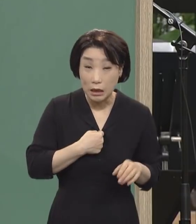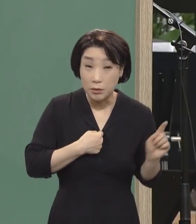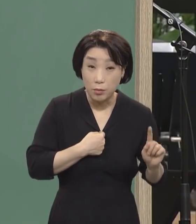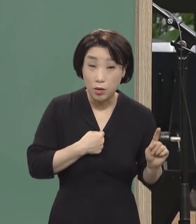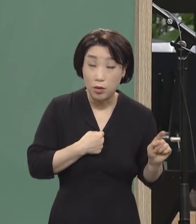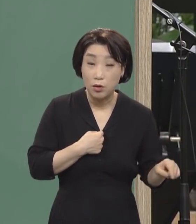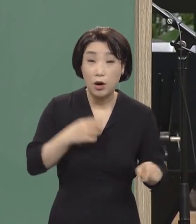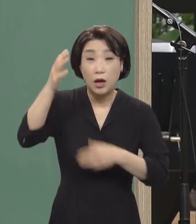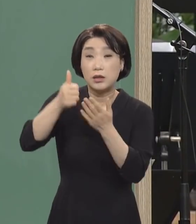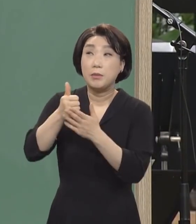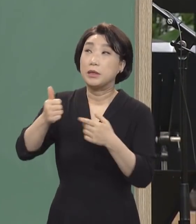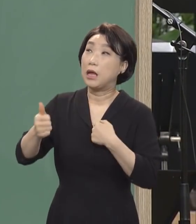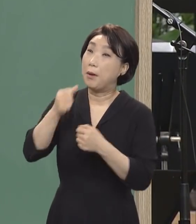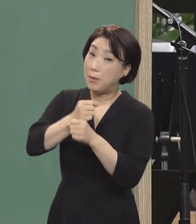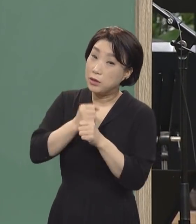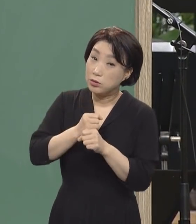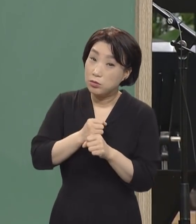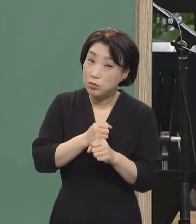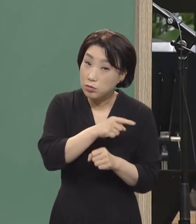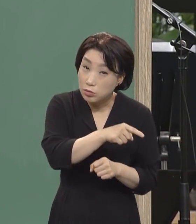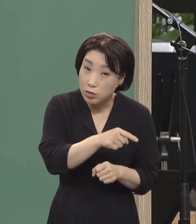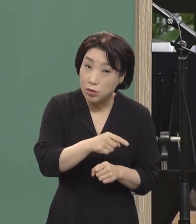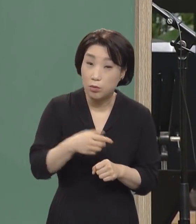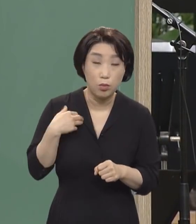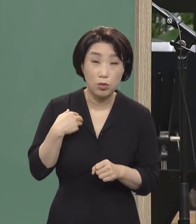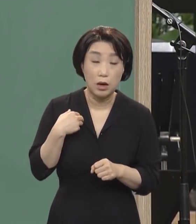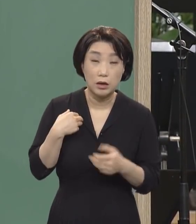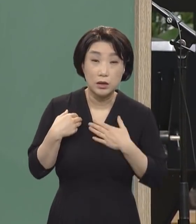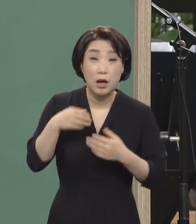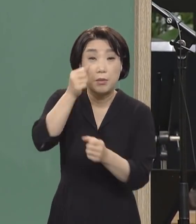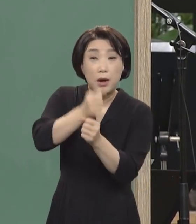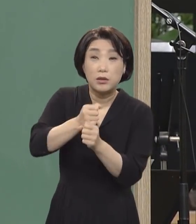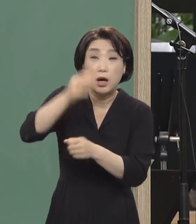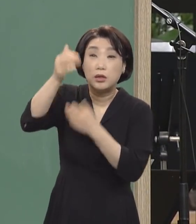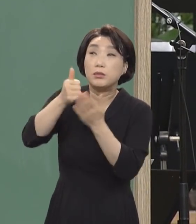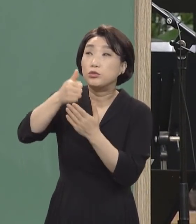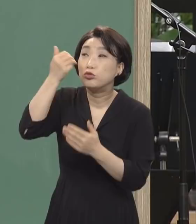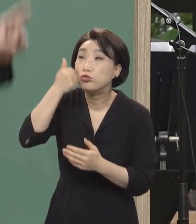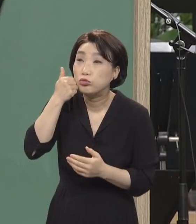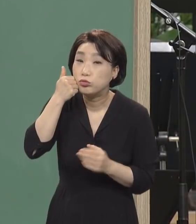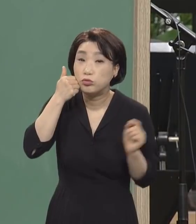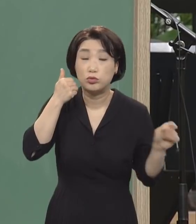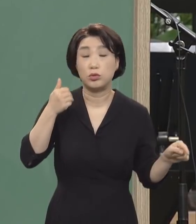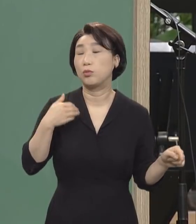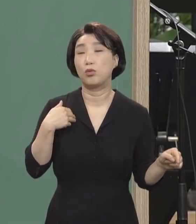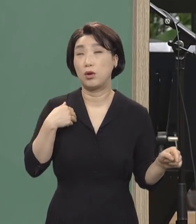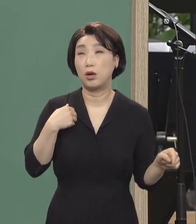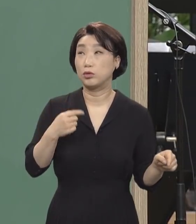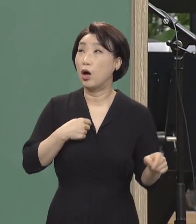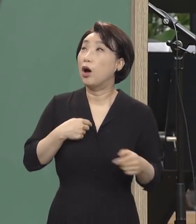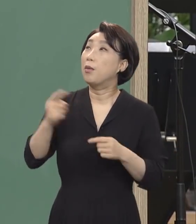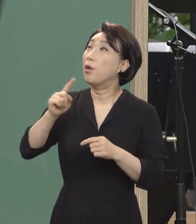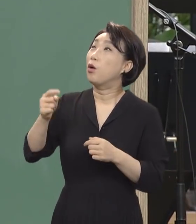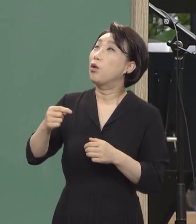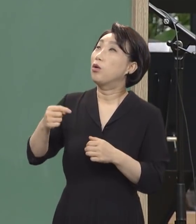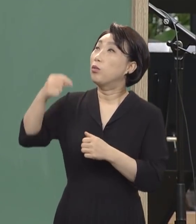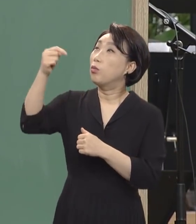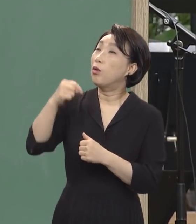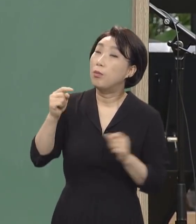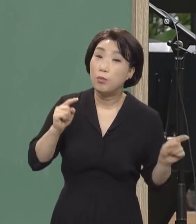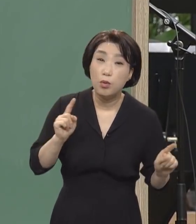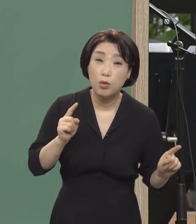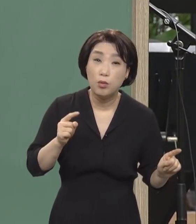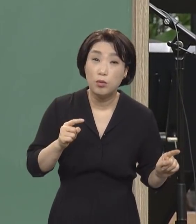하나님이 나를 창조하셨는데 나를 만드신 하나님이 나에게 뭘 요구하는가